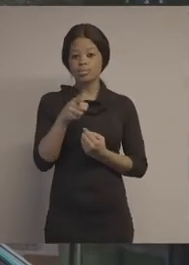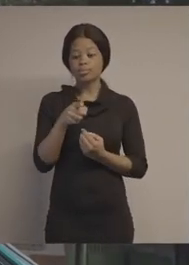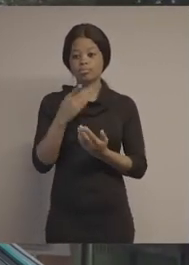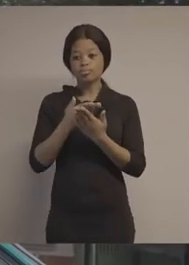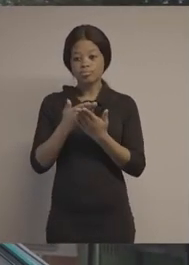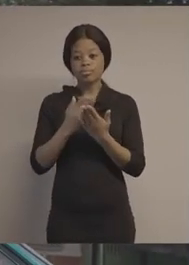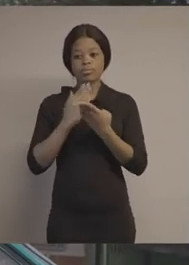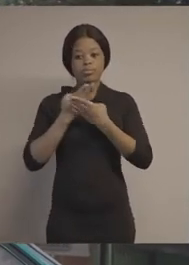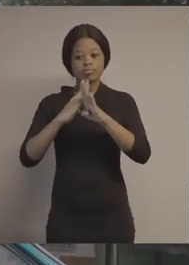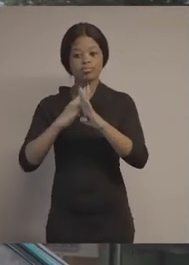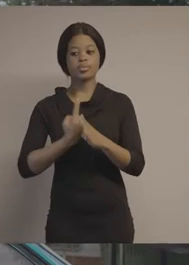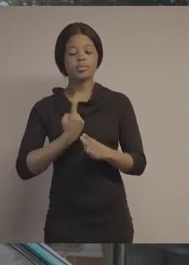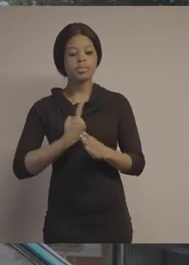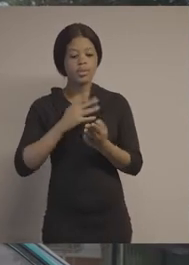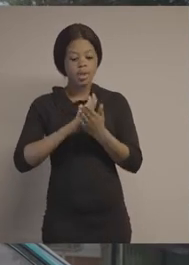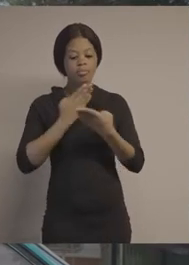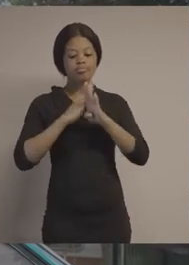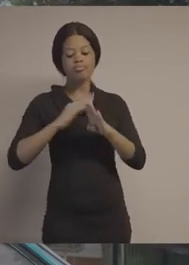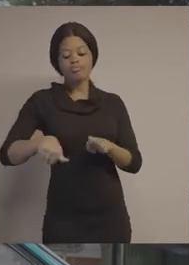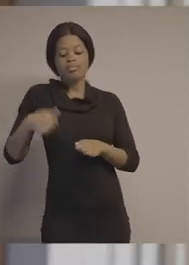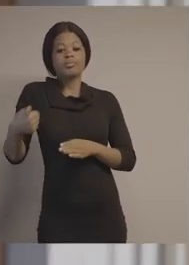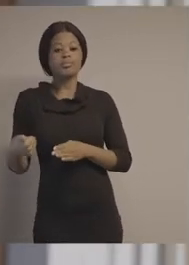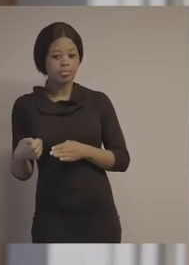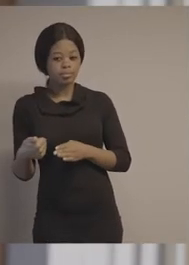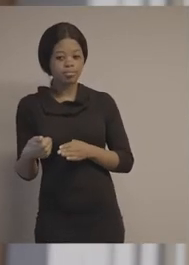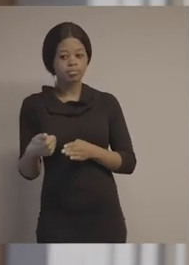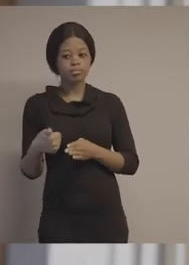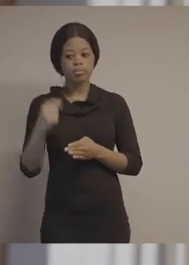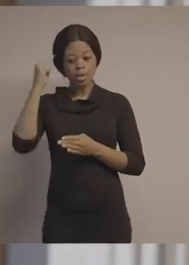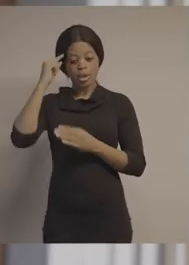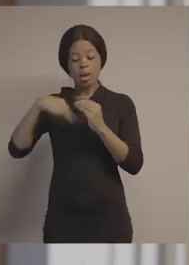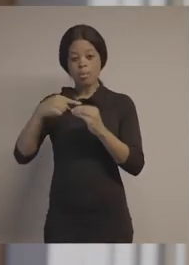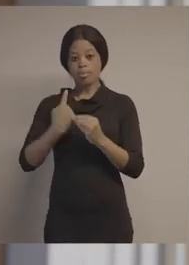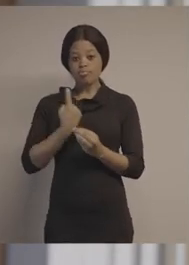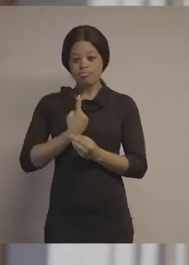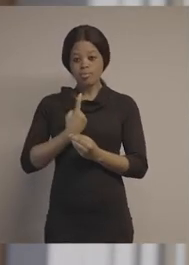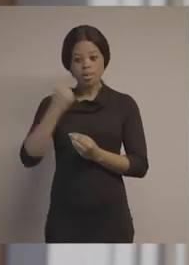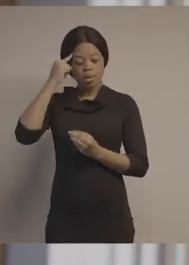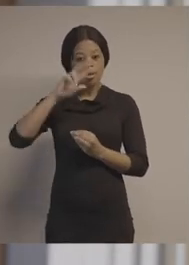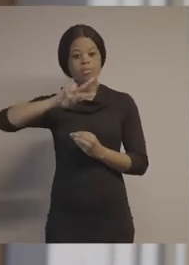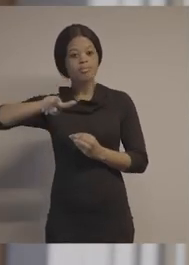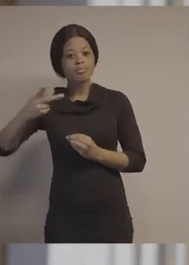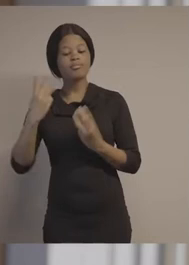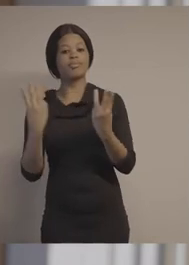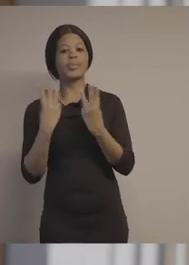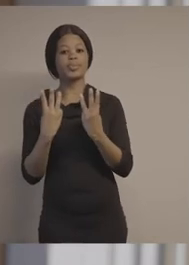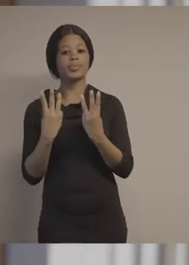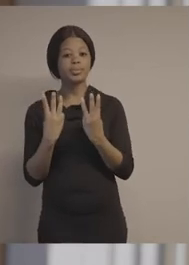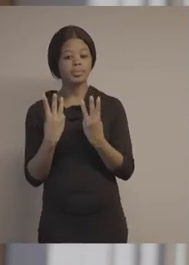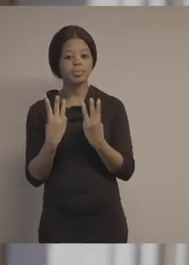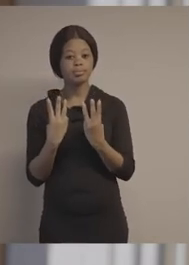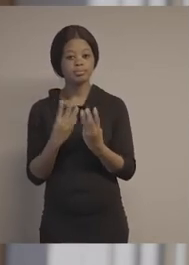jou, sodat jy daai een ook kan beskerm. Ten alle tye, dink aan, dit gaan nie net oor my nie. Dit gaan aan alle mense op, want ons